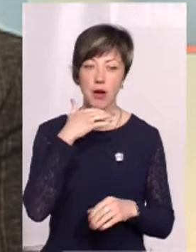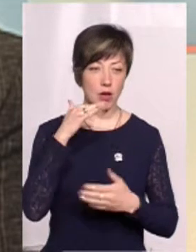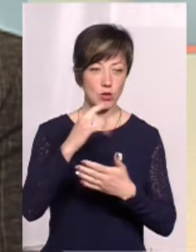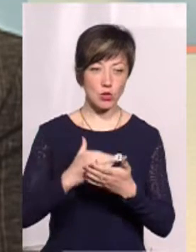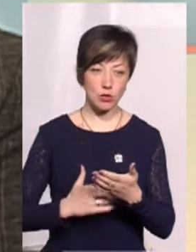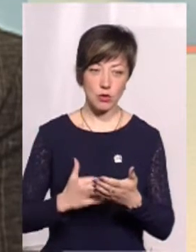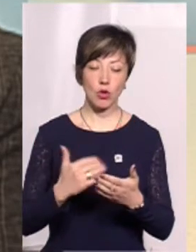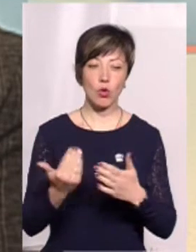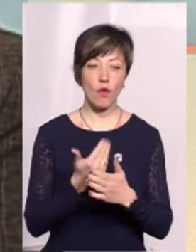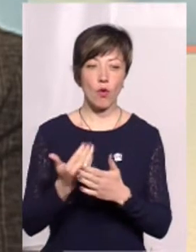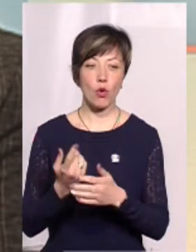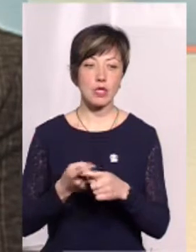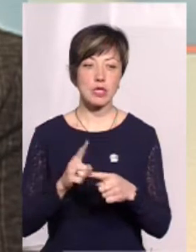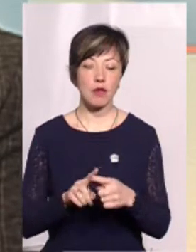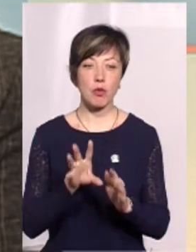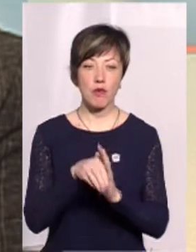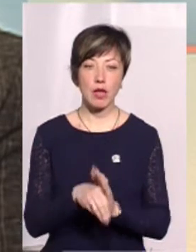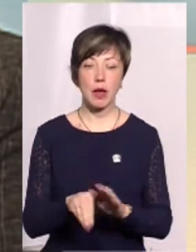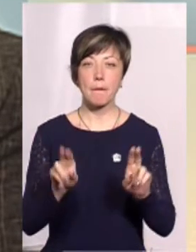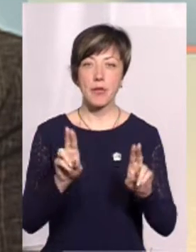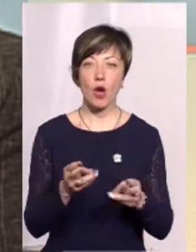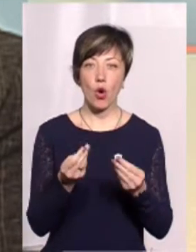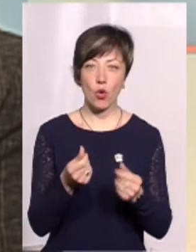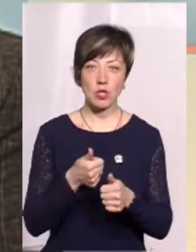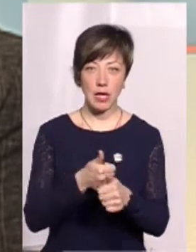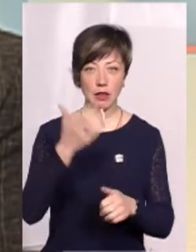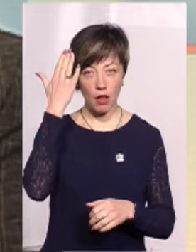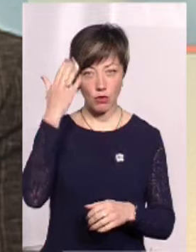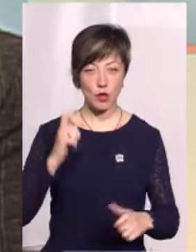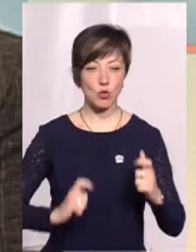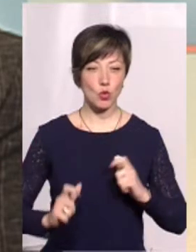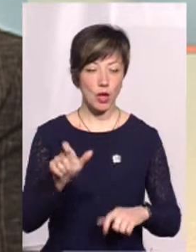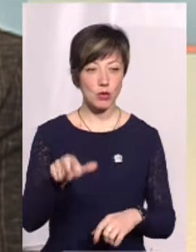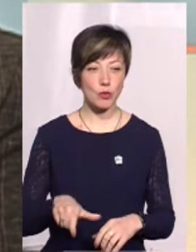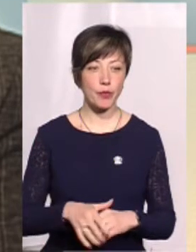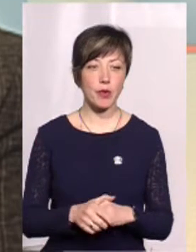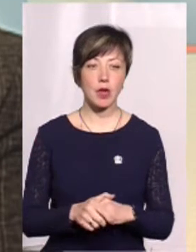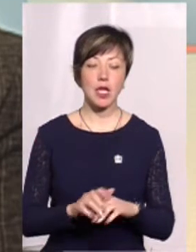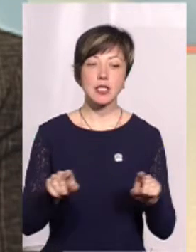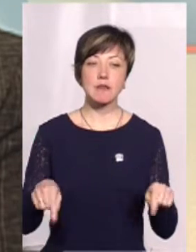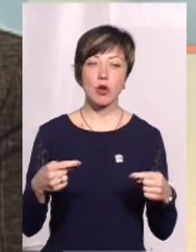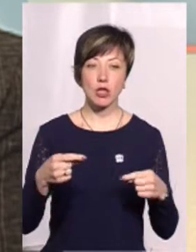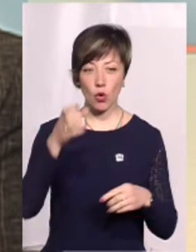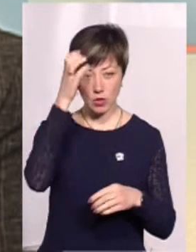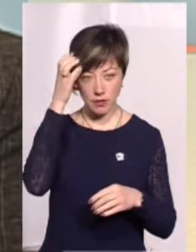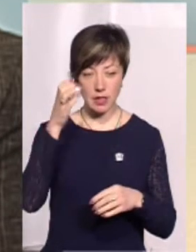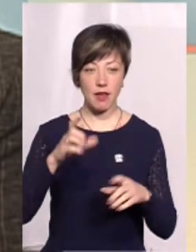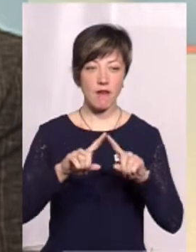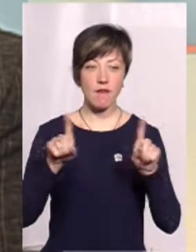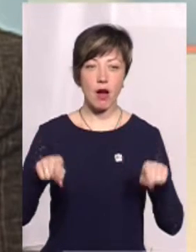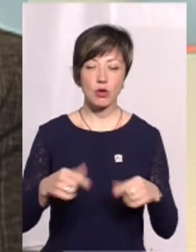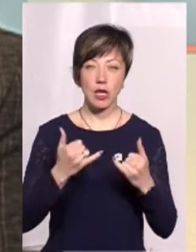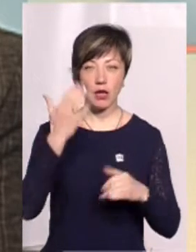багато нового. Це впровадити принцип «гроші ходять за талановитим студентом», створити освітній ваучер